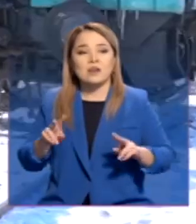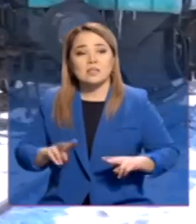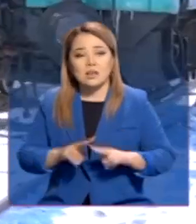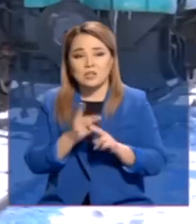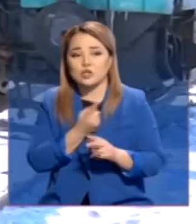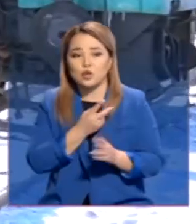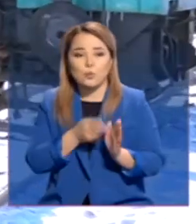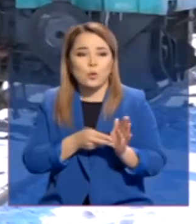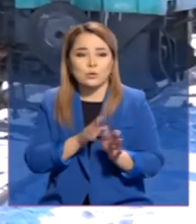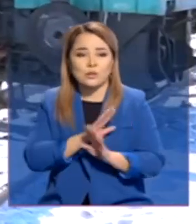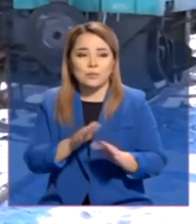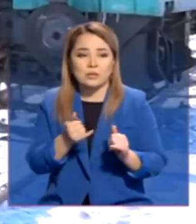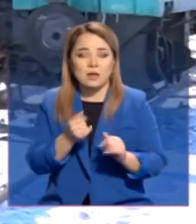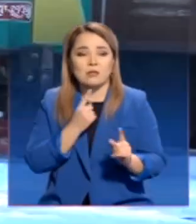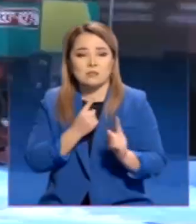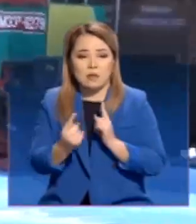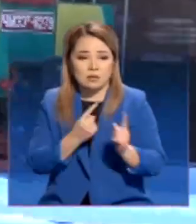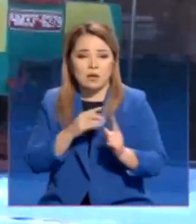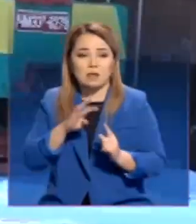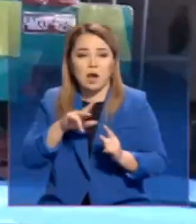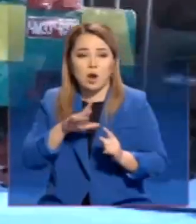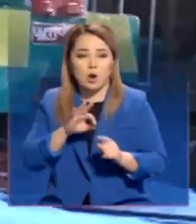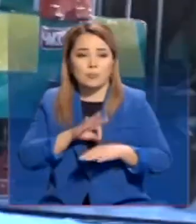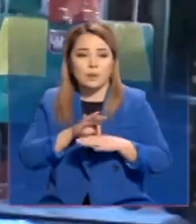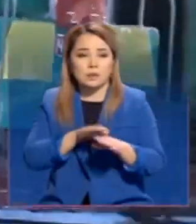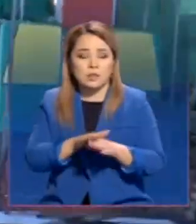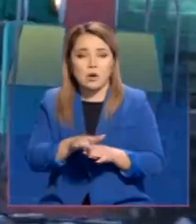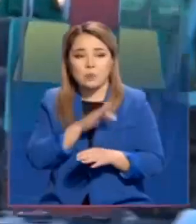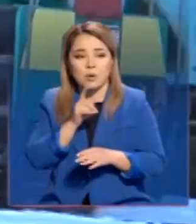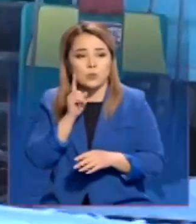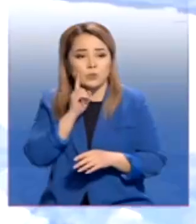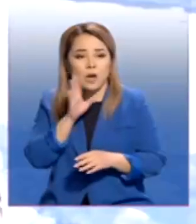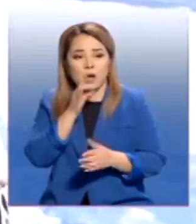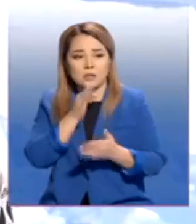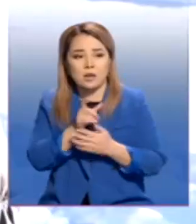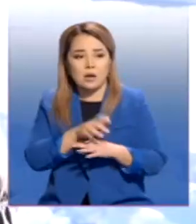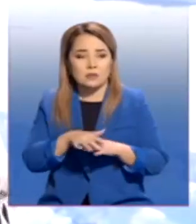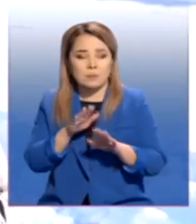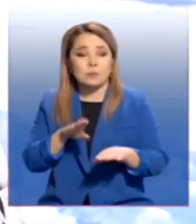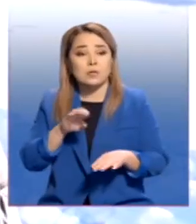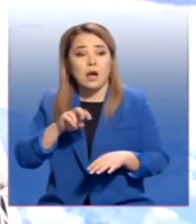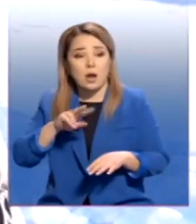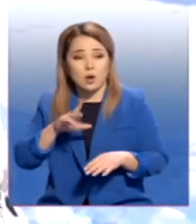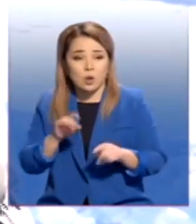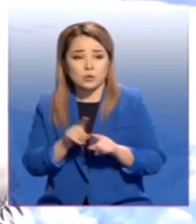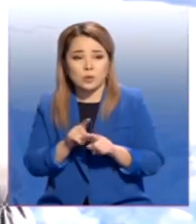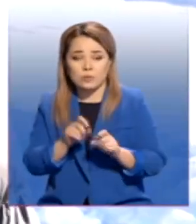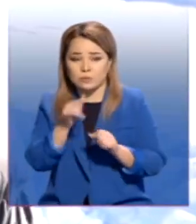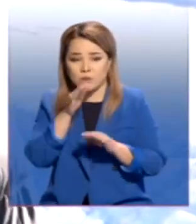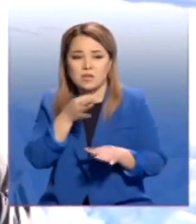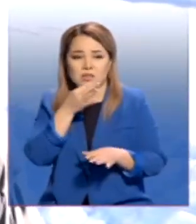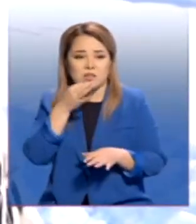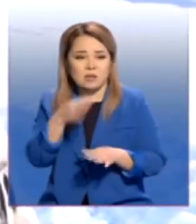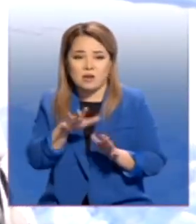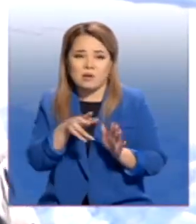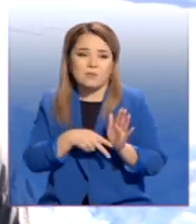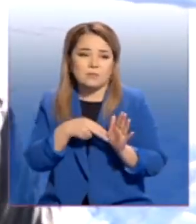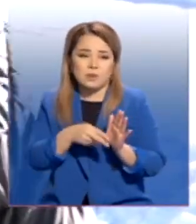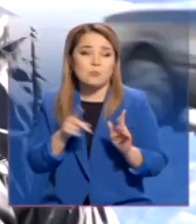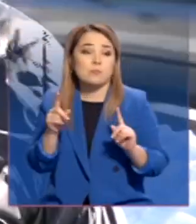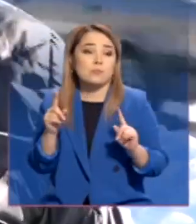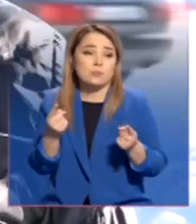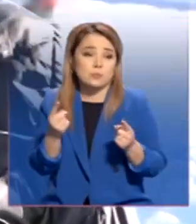емес. Өткен жылы екі ортаға тальго вагондары берілген. Бірақ көпшілік ол ыңғайсыз дейді. Тальго дегенге вообще мен ұнатпаймын оған.